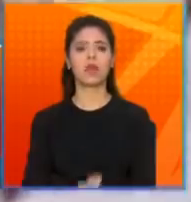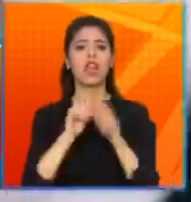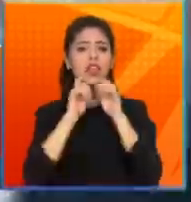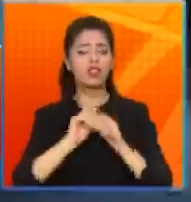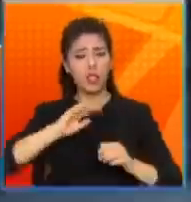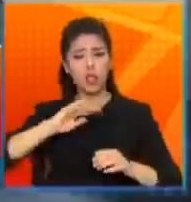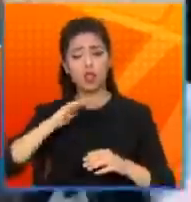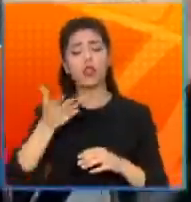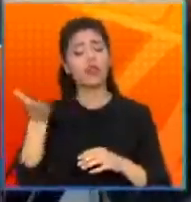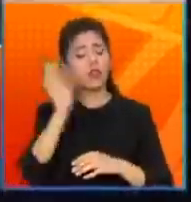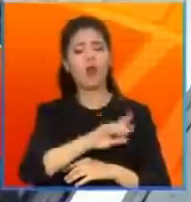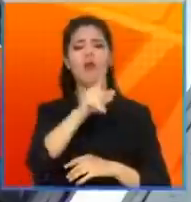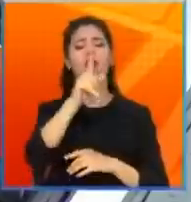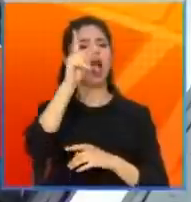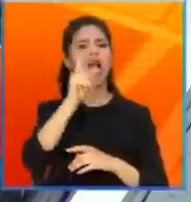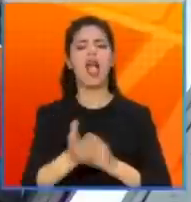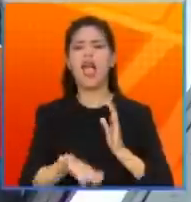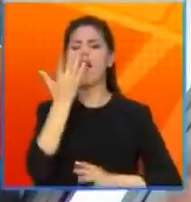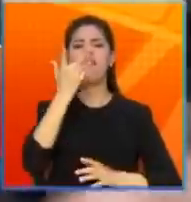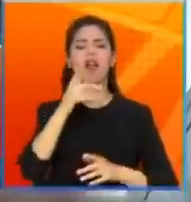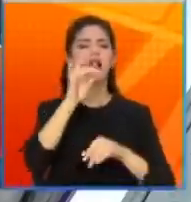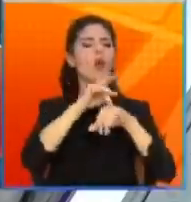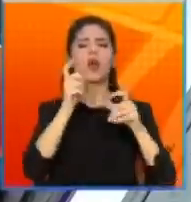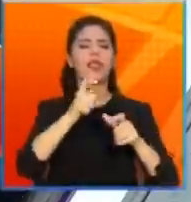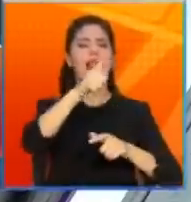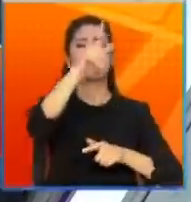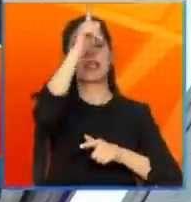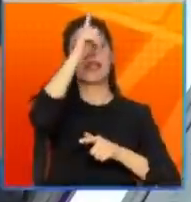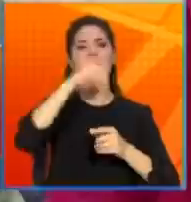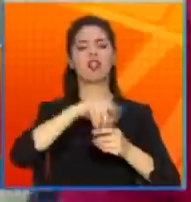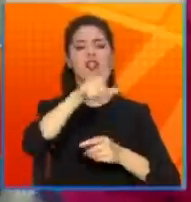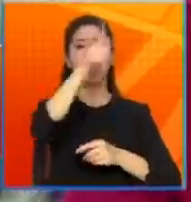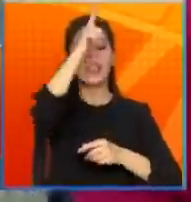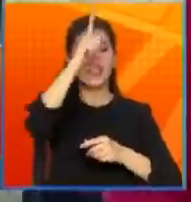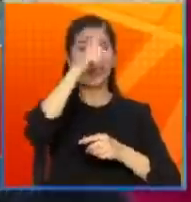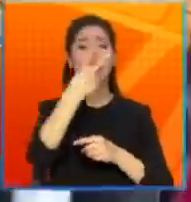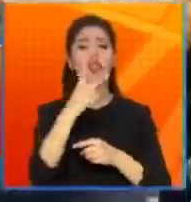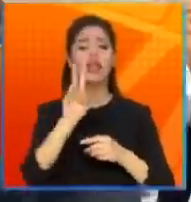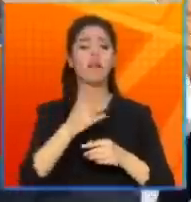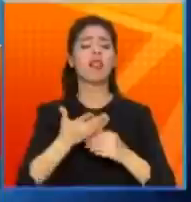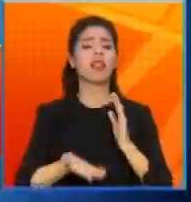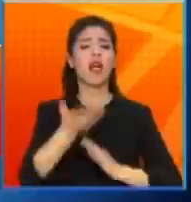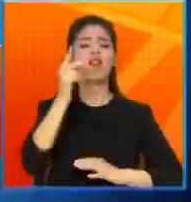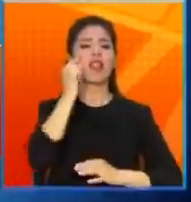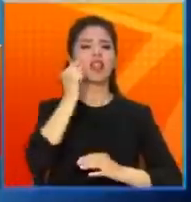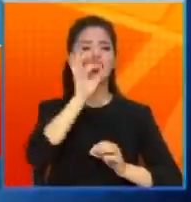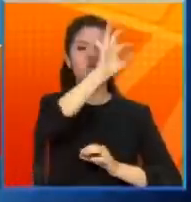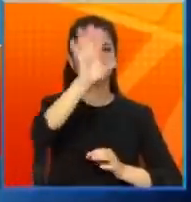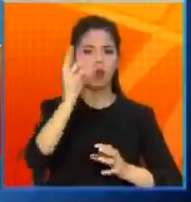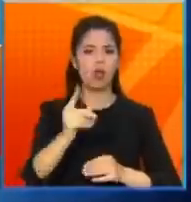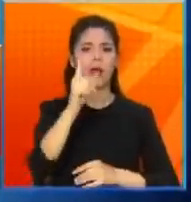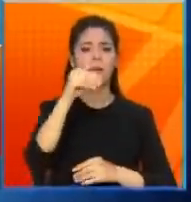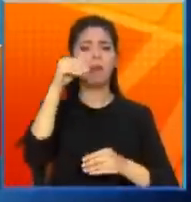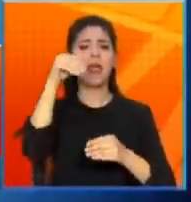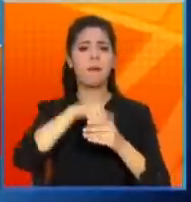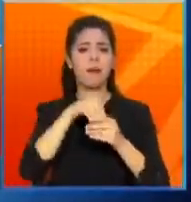Çin'den sonra virüs vakalarının en çok görüldüğü ülke ise kapı komşumuz İran. 2000'den fazla kişiye bulaşan virüs. Aralarında bir milletvekilinin